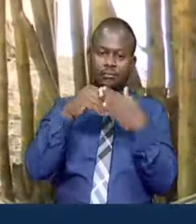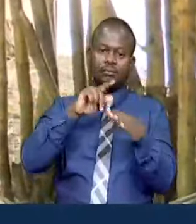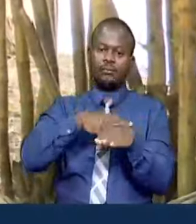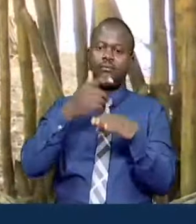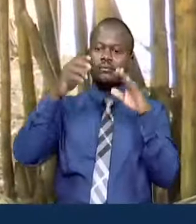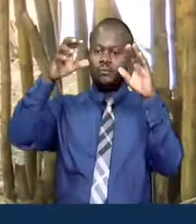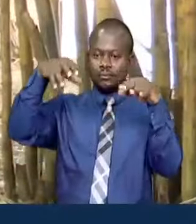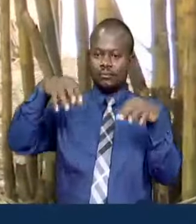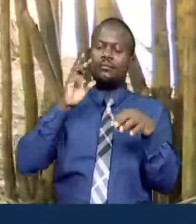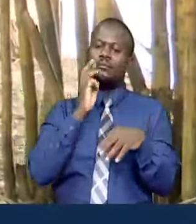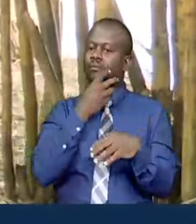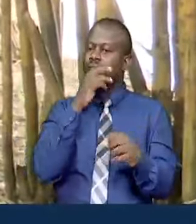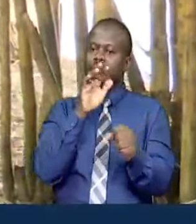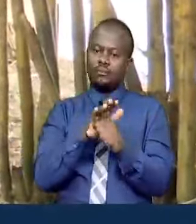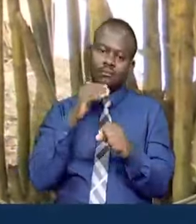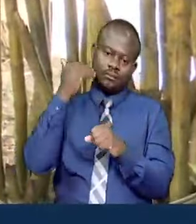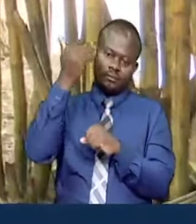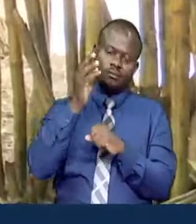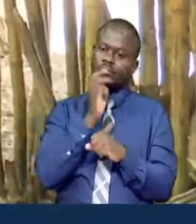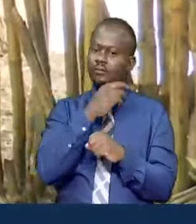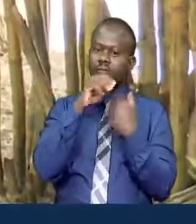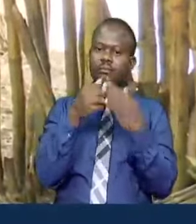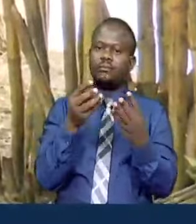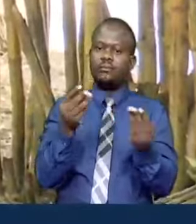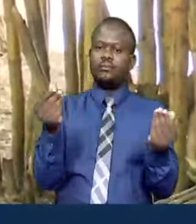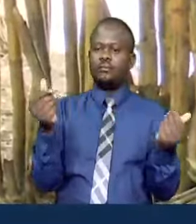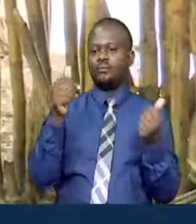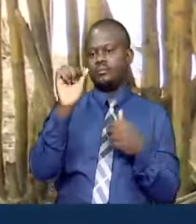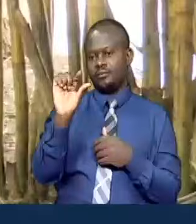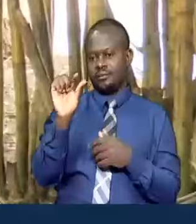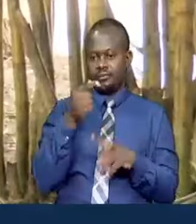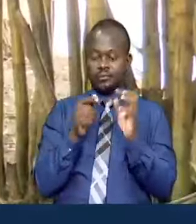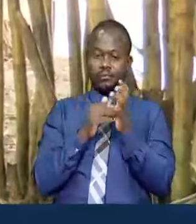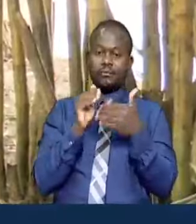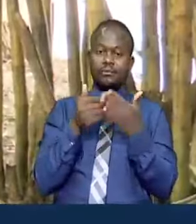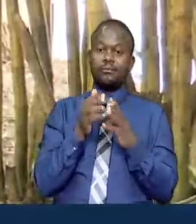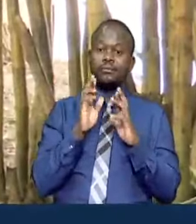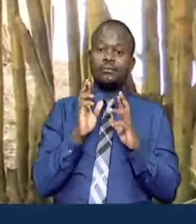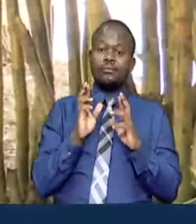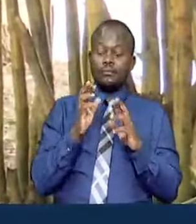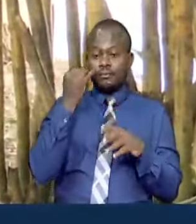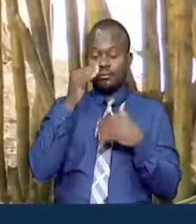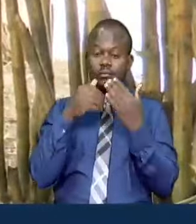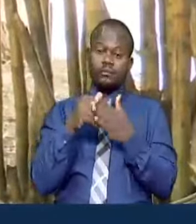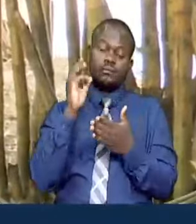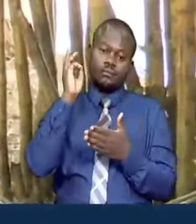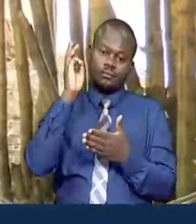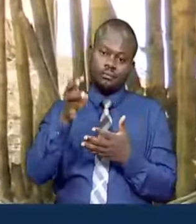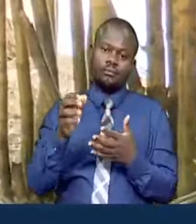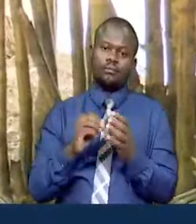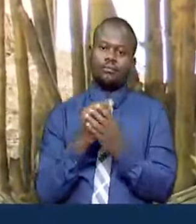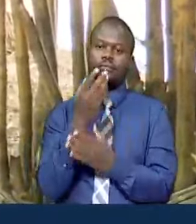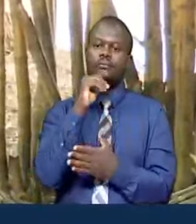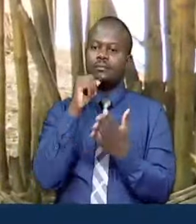igihe cy'amazi menshi, noneho ya mazi yazaza akabyangiza bikiri bitoya. Ariko uba wizeye ko igihe usaruye iki gihe ibisheke byawe byose bizakura, nta kibazo